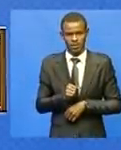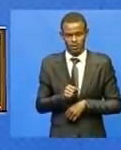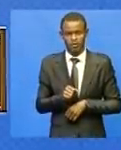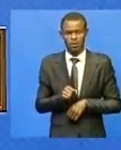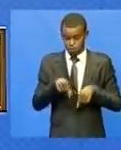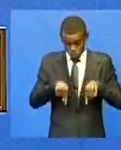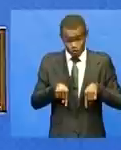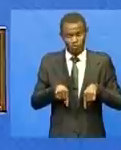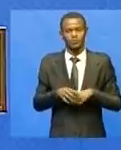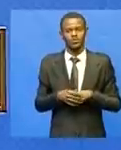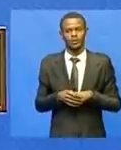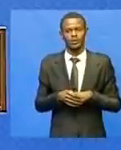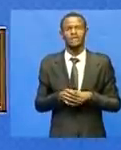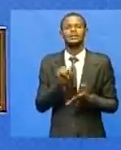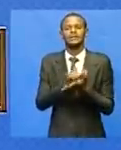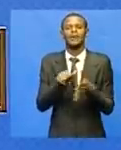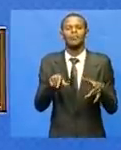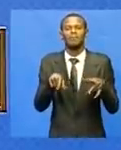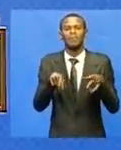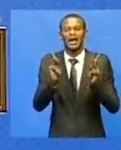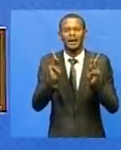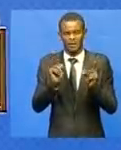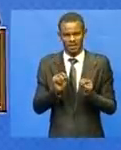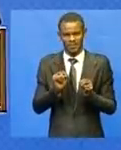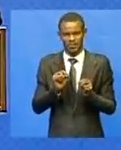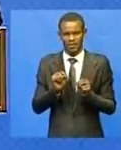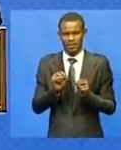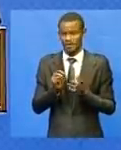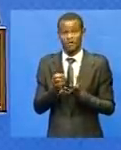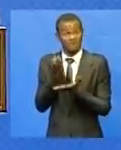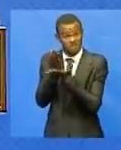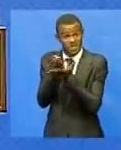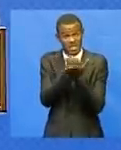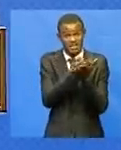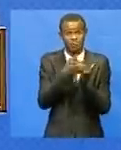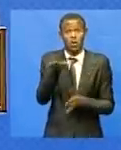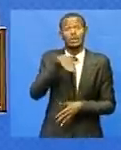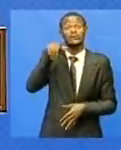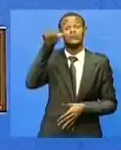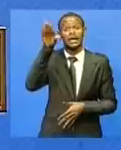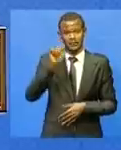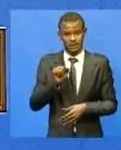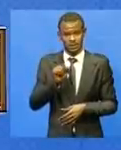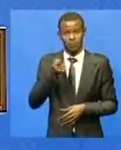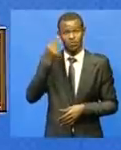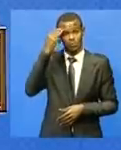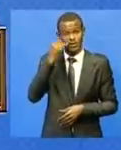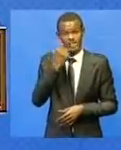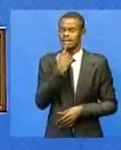encadrement des financements étrangers, le Premier ministre a aussi annoncé la réforme de certains services